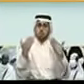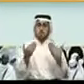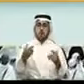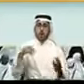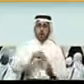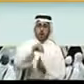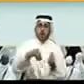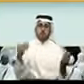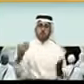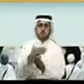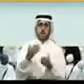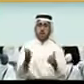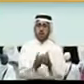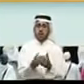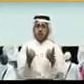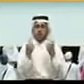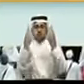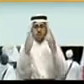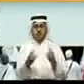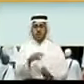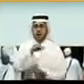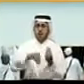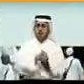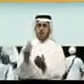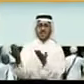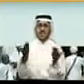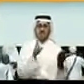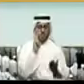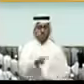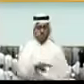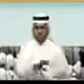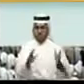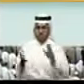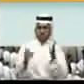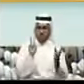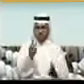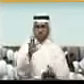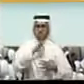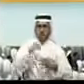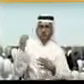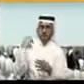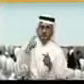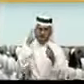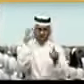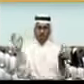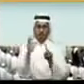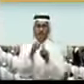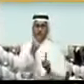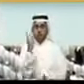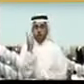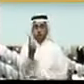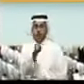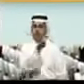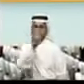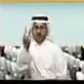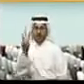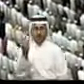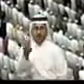الخدمات المقدمة للضيوف الرحمن من معتمرين وزوار، وبما يحقق أحد أهم أهداف رؤية المملكة